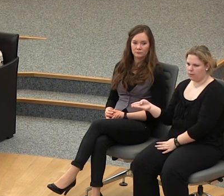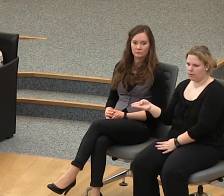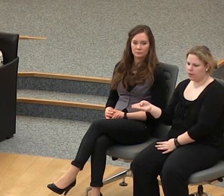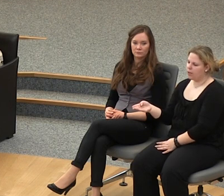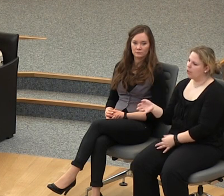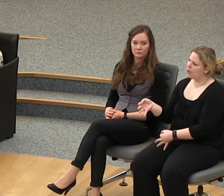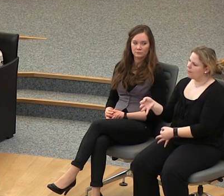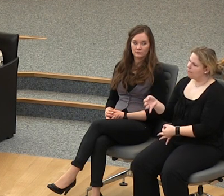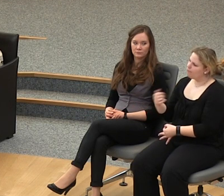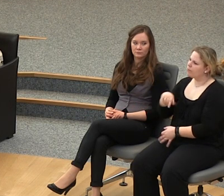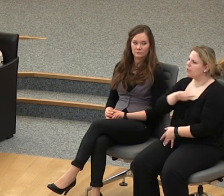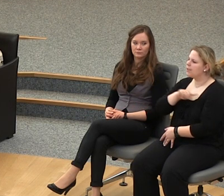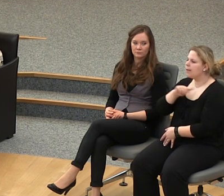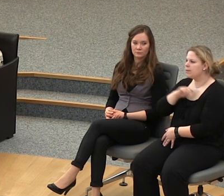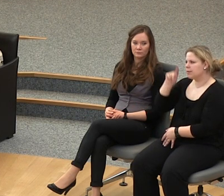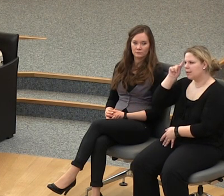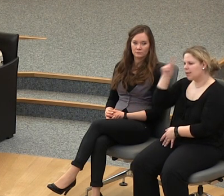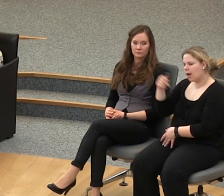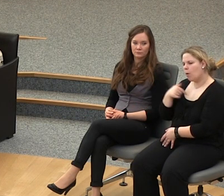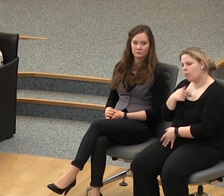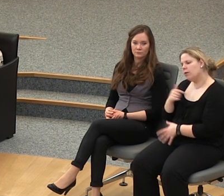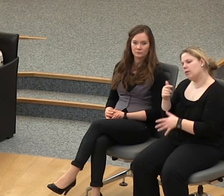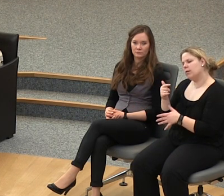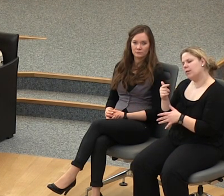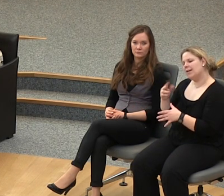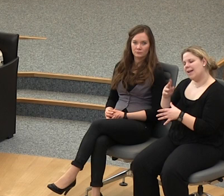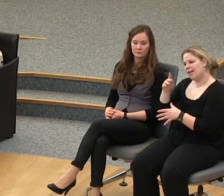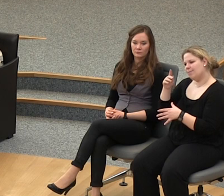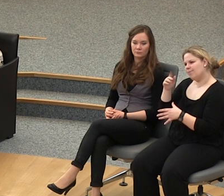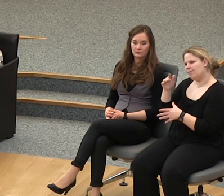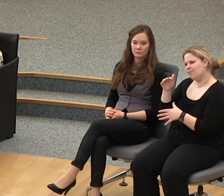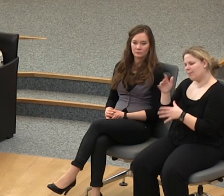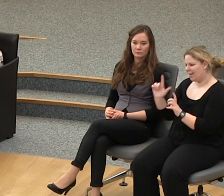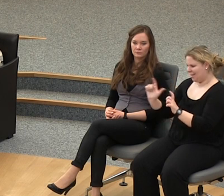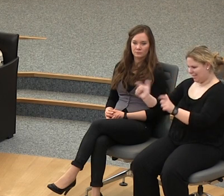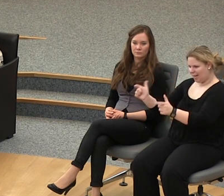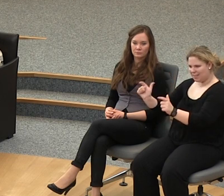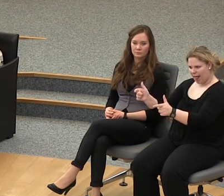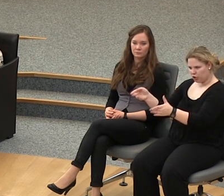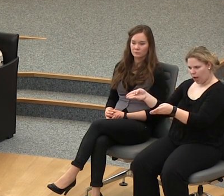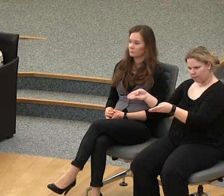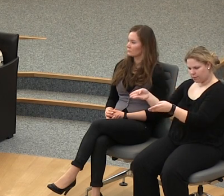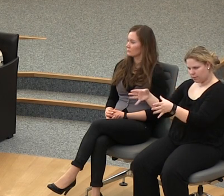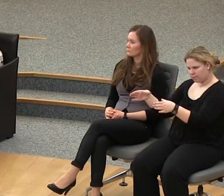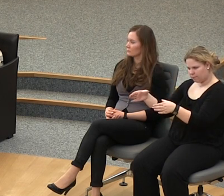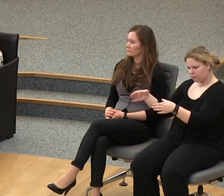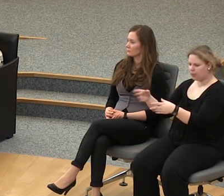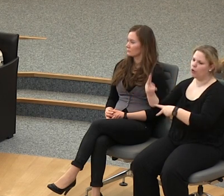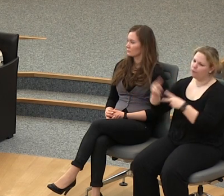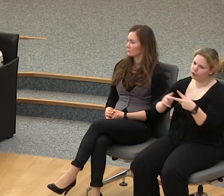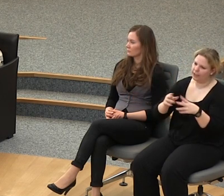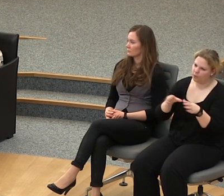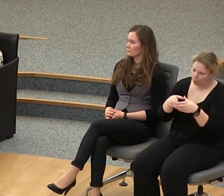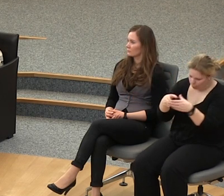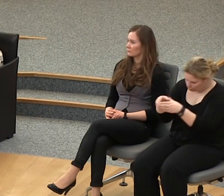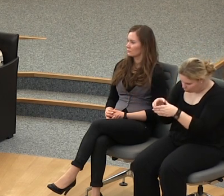eine Gesellschaft so beschaffen sein muss, damit möglichst viele Gruppierungen, die ja höchst